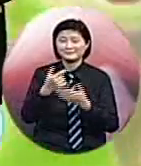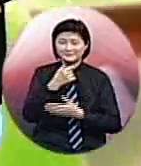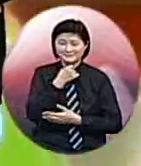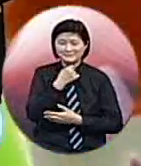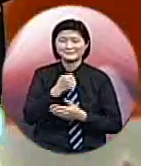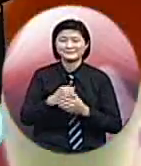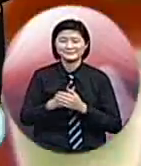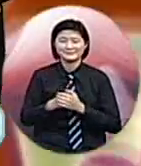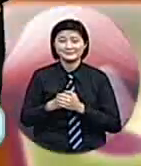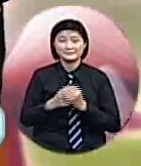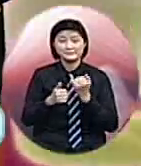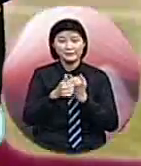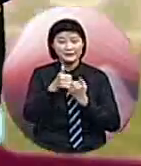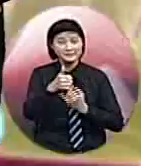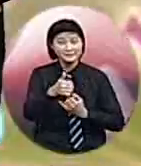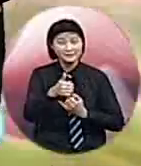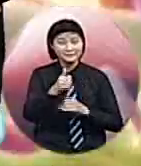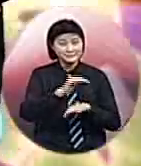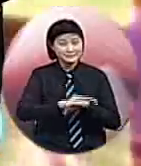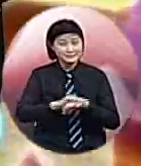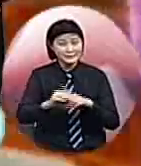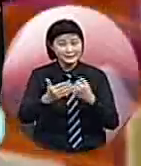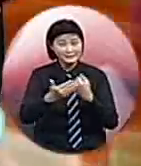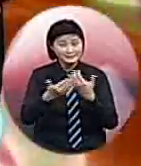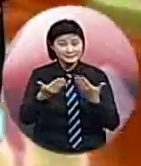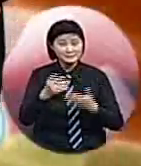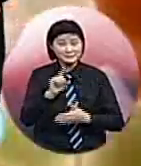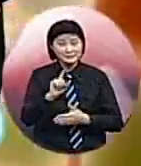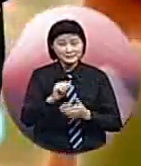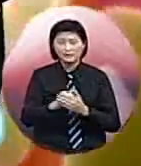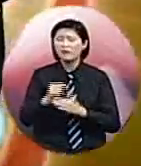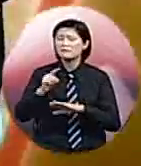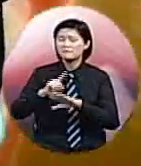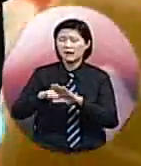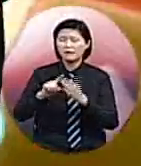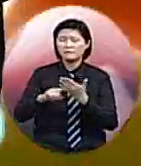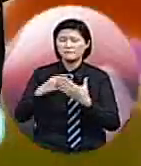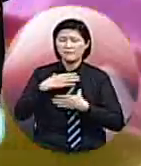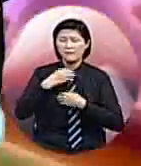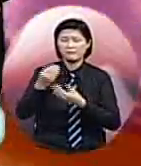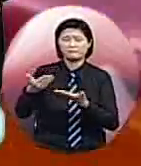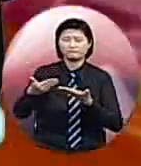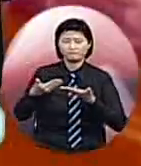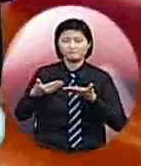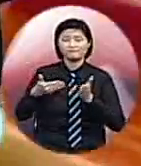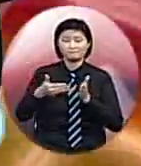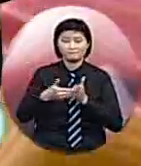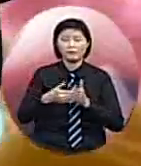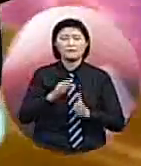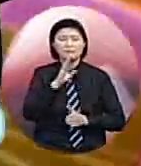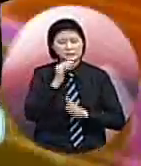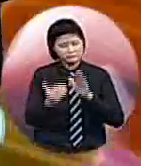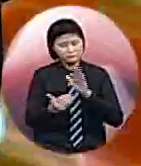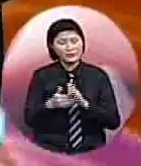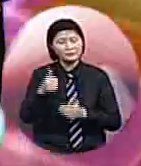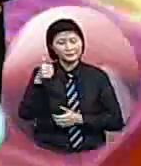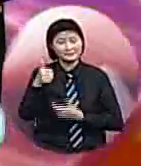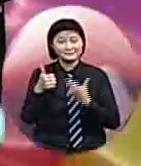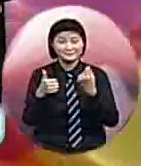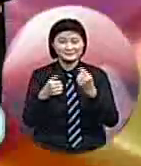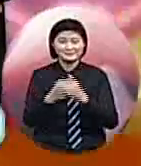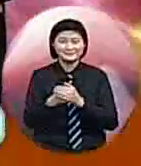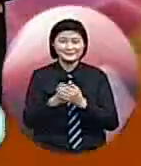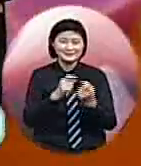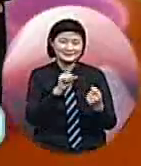싶어요. 남편이 뭘 잘해 준가요? 예, 마음적으로 편안하게 해주세요. 그러죠. 그게 예. 최고죠.